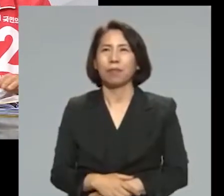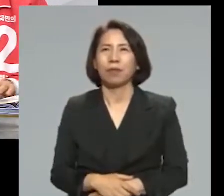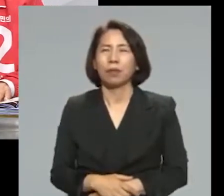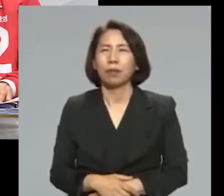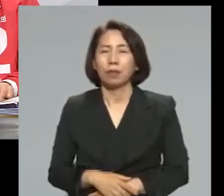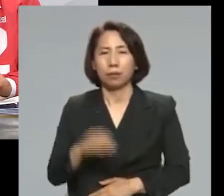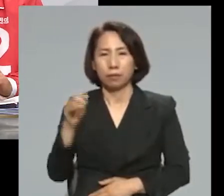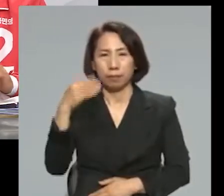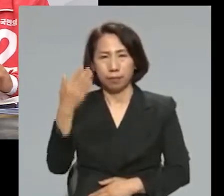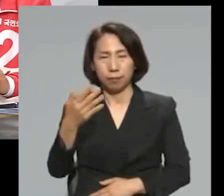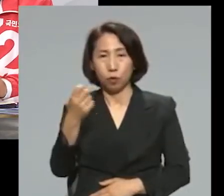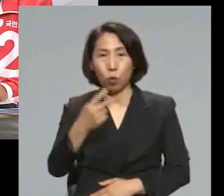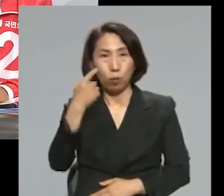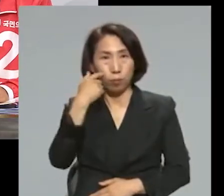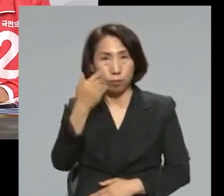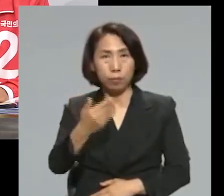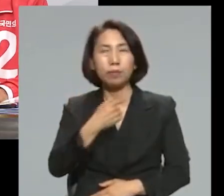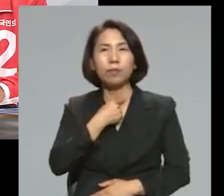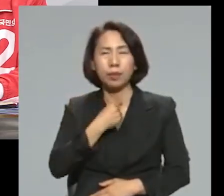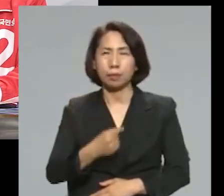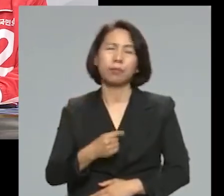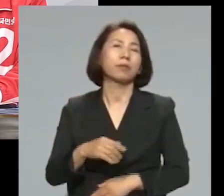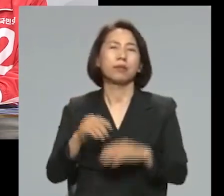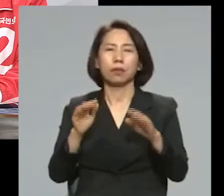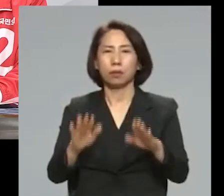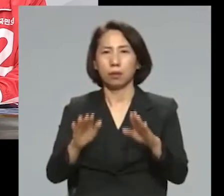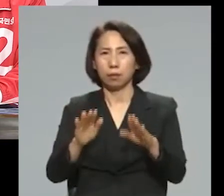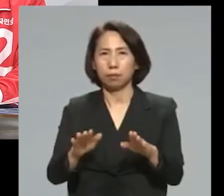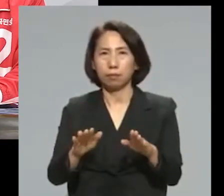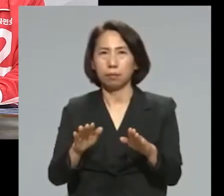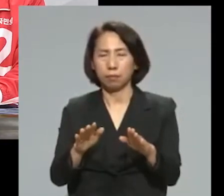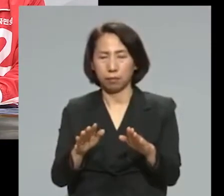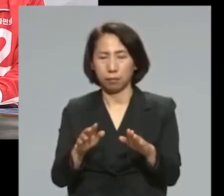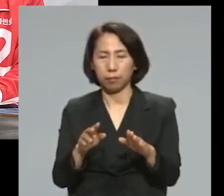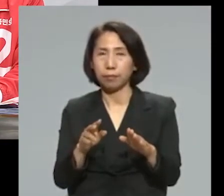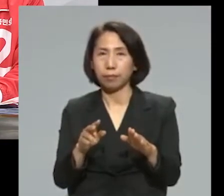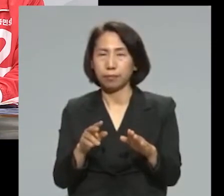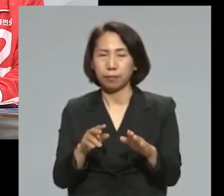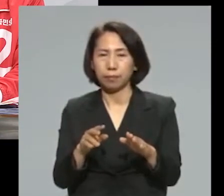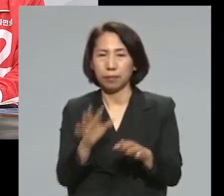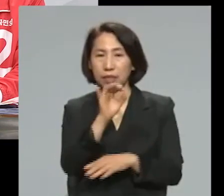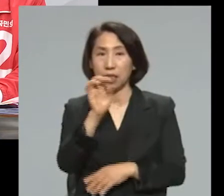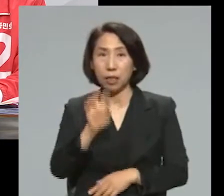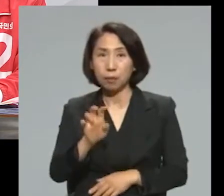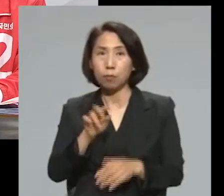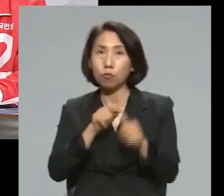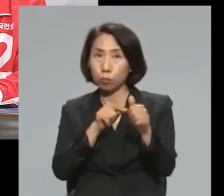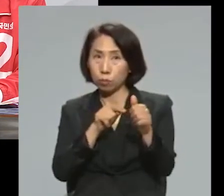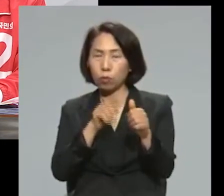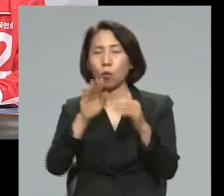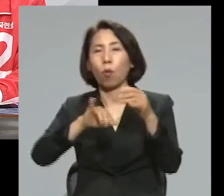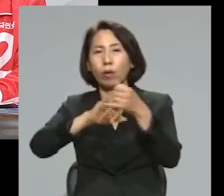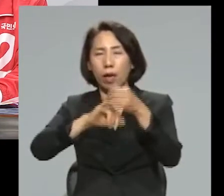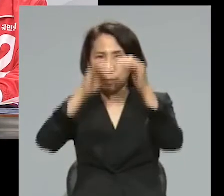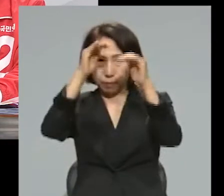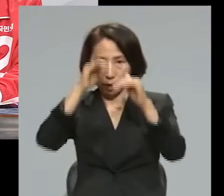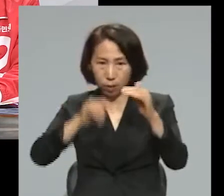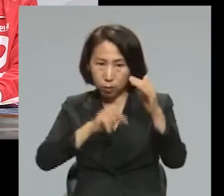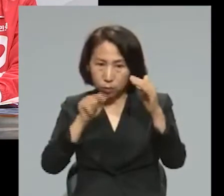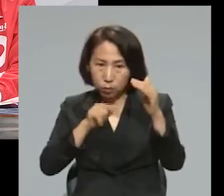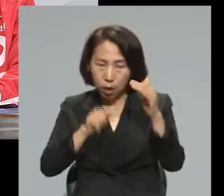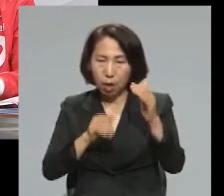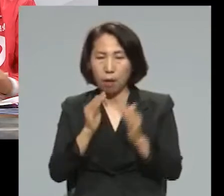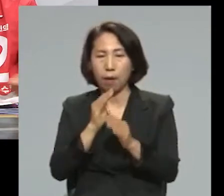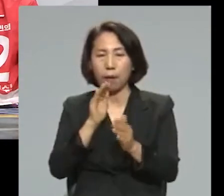또 하나 묻겠습니다. 현재 우리가 이묵광 후보의 공약 중에 마을 주차장